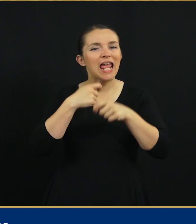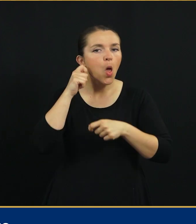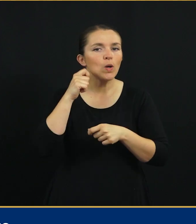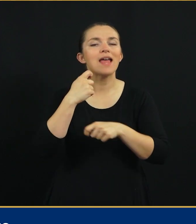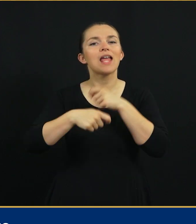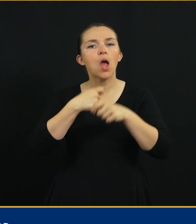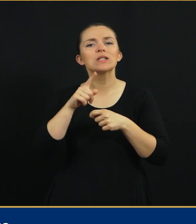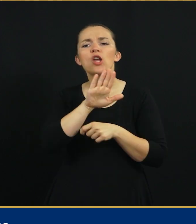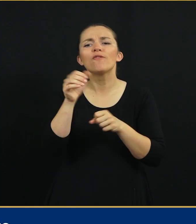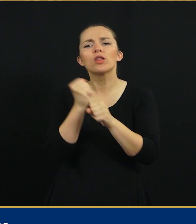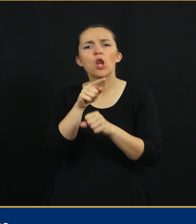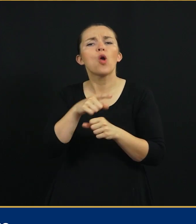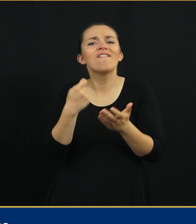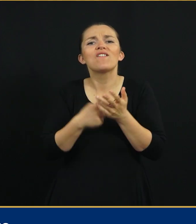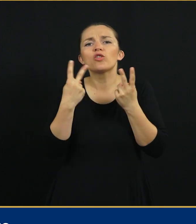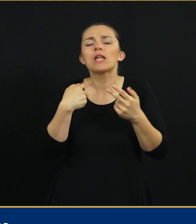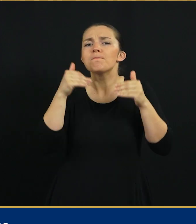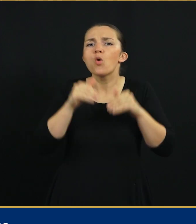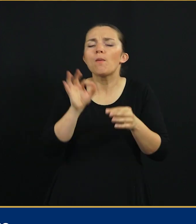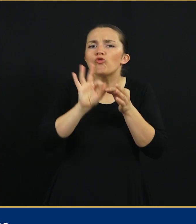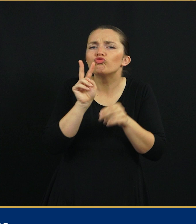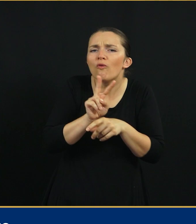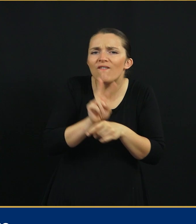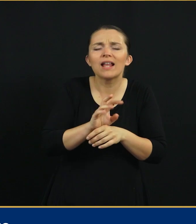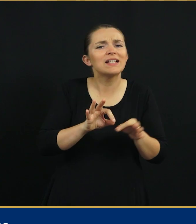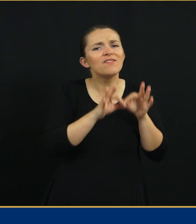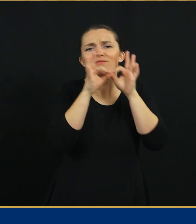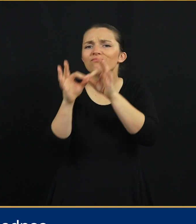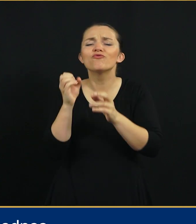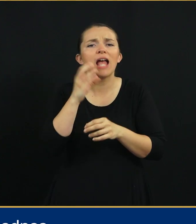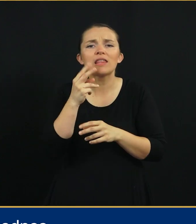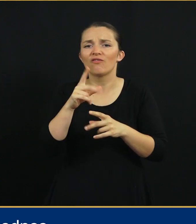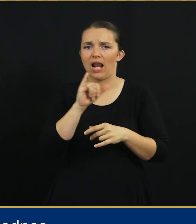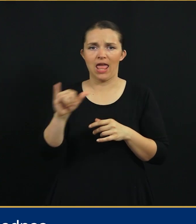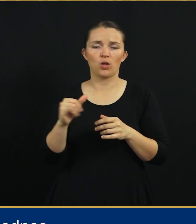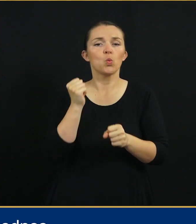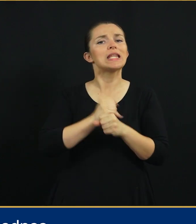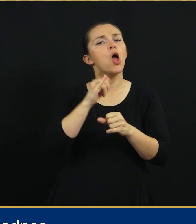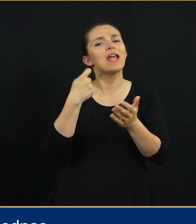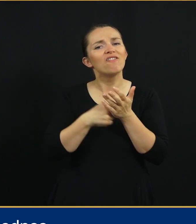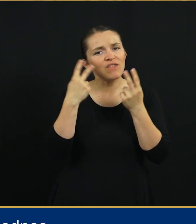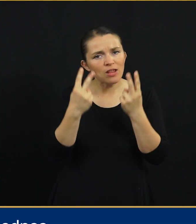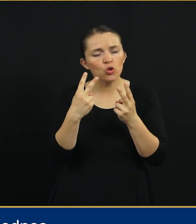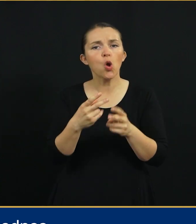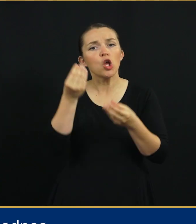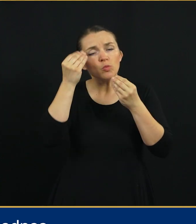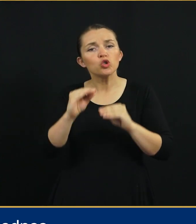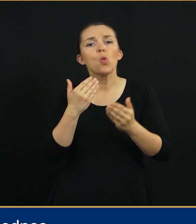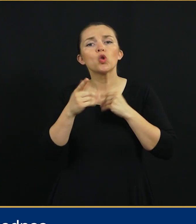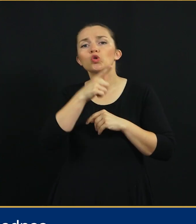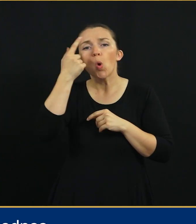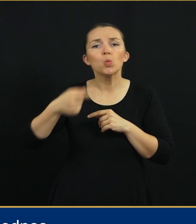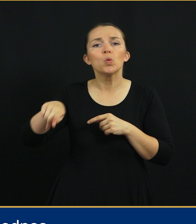njihovo delo vrednote, ki jih moramo čuvati vse dni v letu. Delo je vrednota, spoštljiv odnos do ljudi, ki